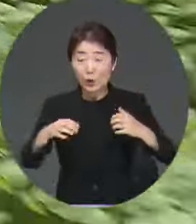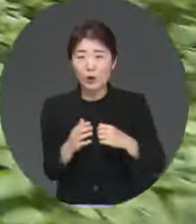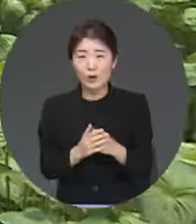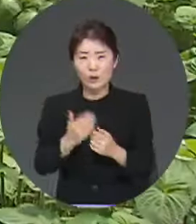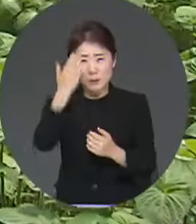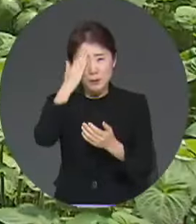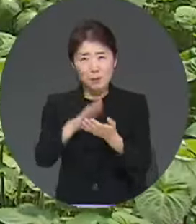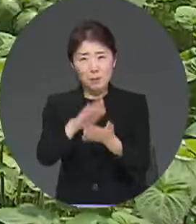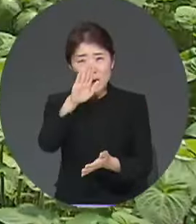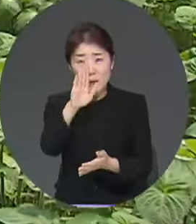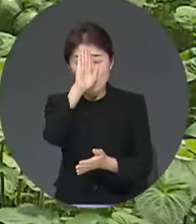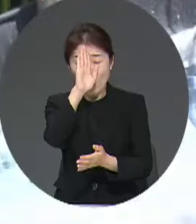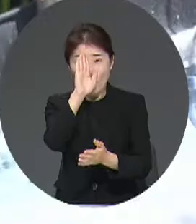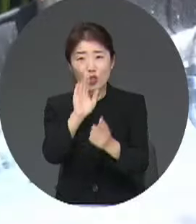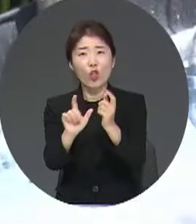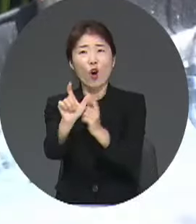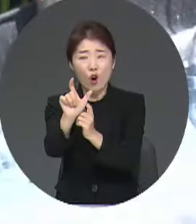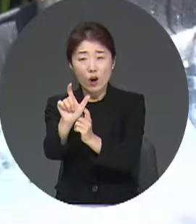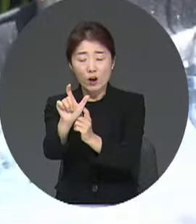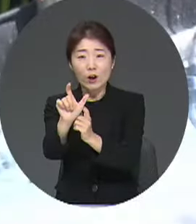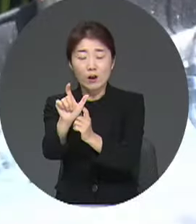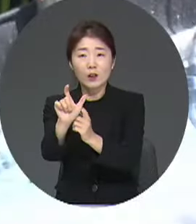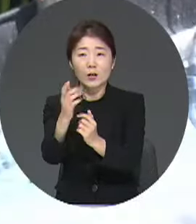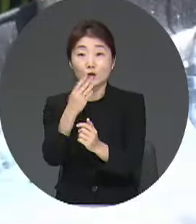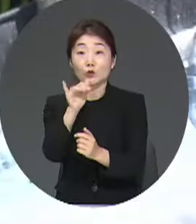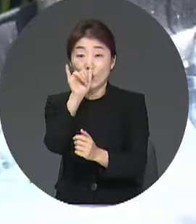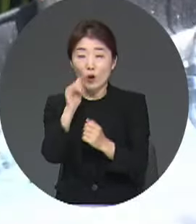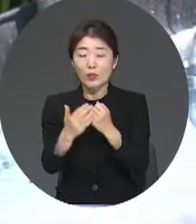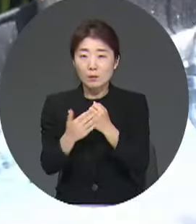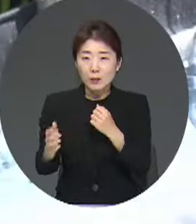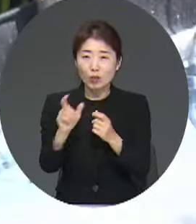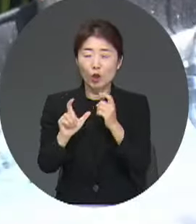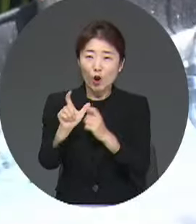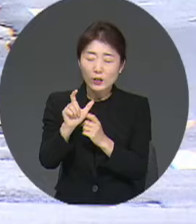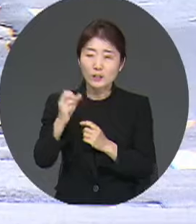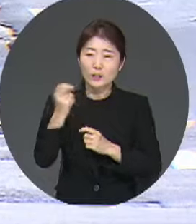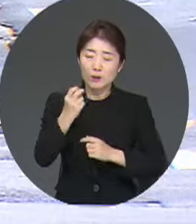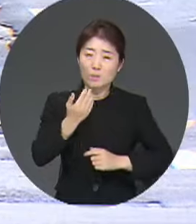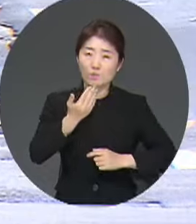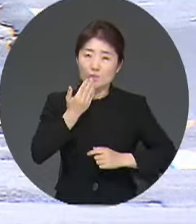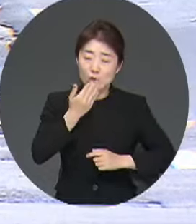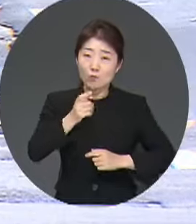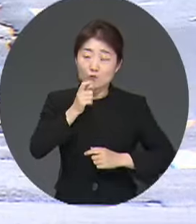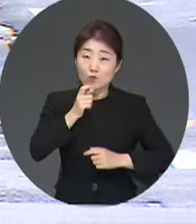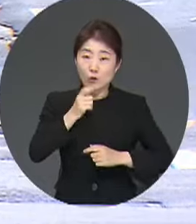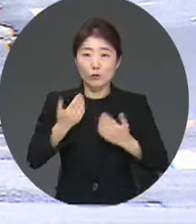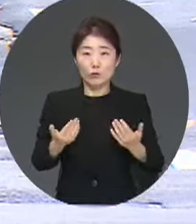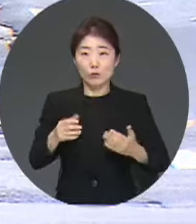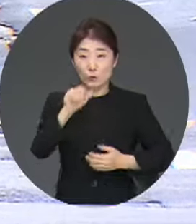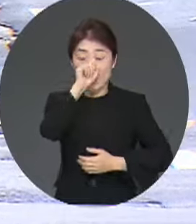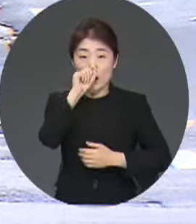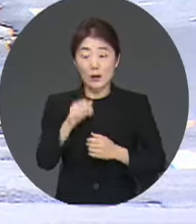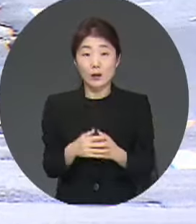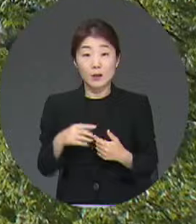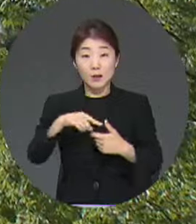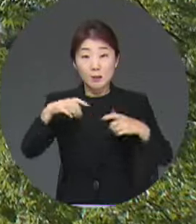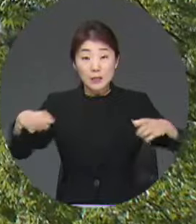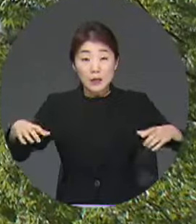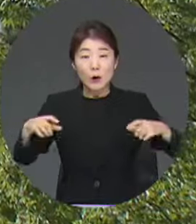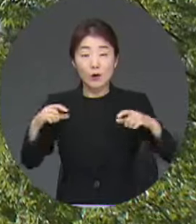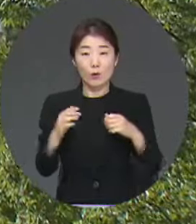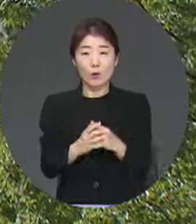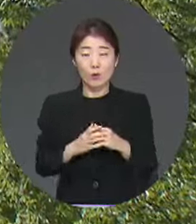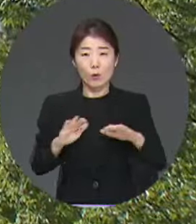더 취약할 수밖에 없어 더 자주 물을 마시고 휴식을 취해야 합니다. 올 여름 경남에서 발생한 온열